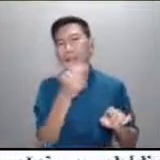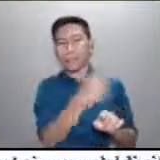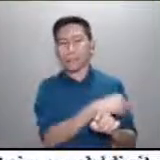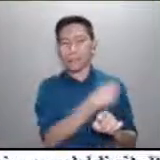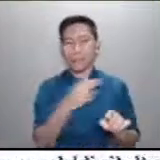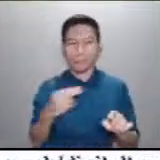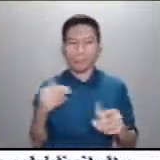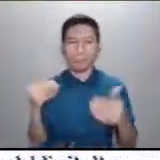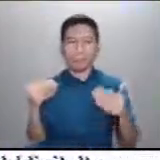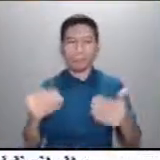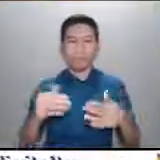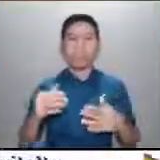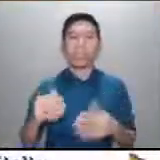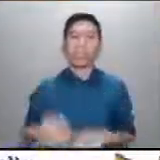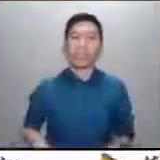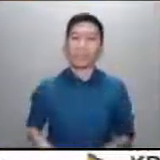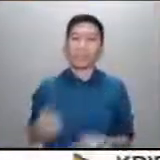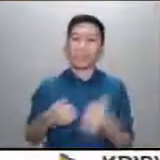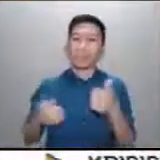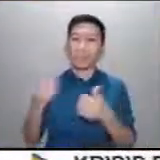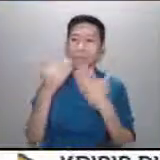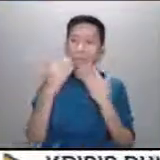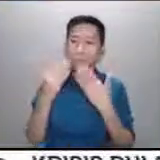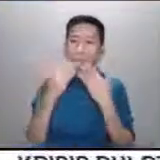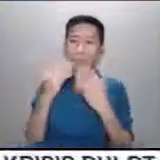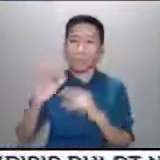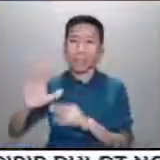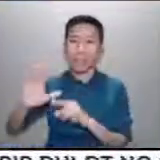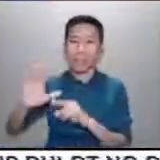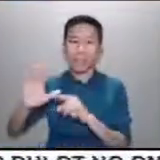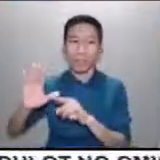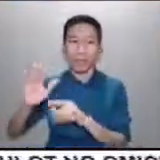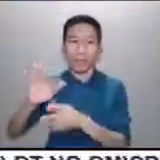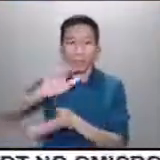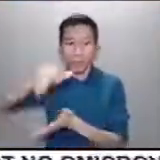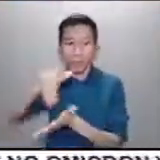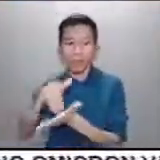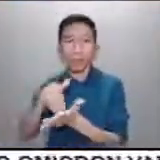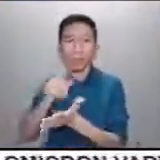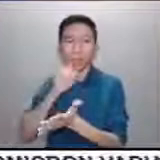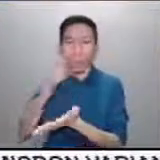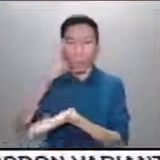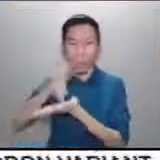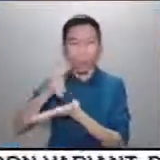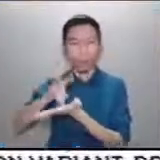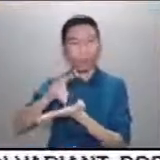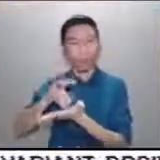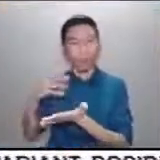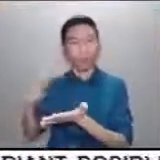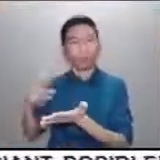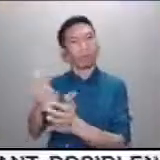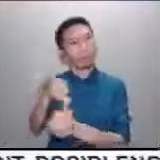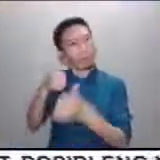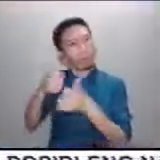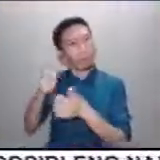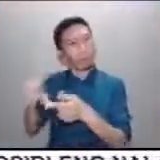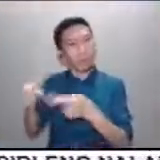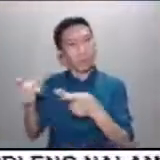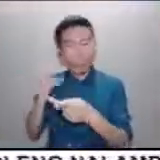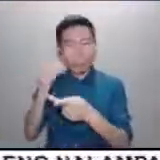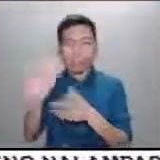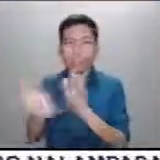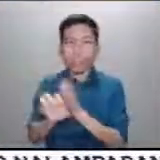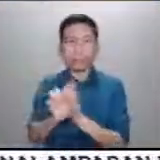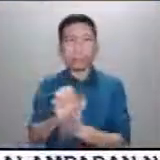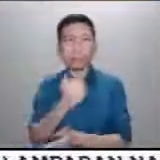ng Adventist Medical Center. Anya, ang naturang vaccination site ay isang strategic na lugar sapagkat kung may mga adverse effects ay madali